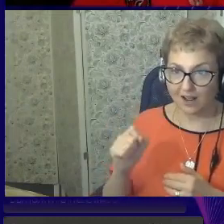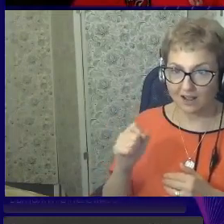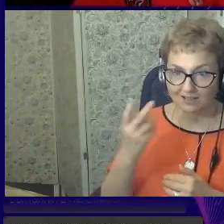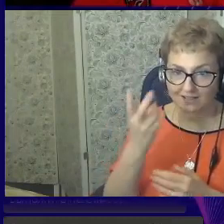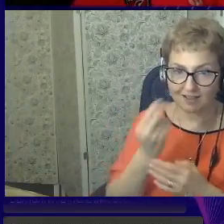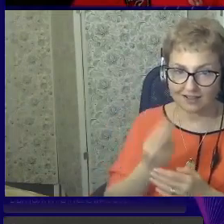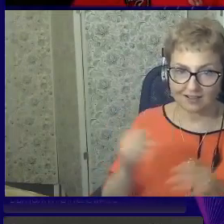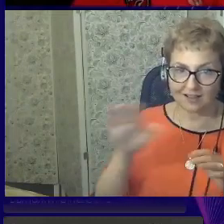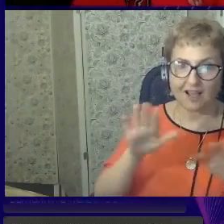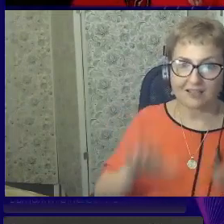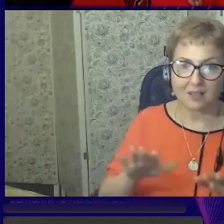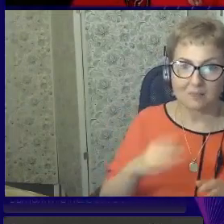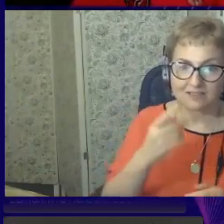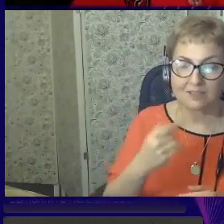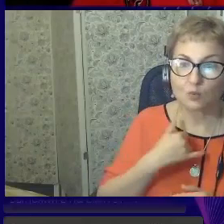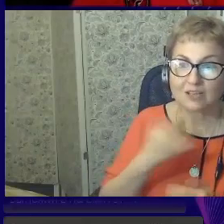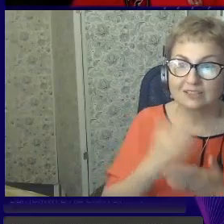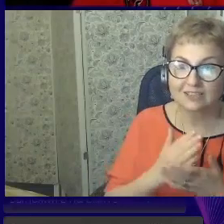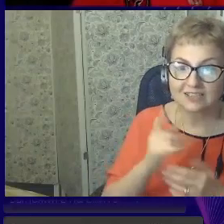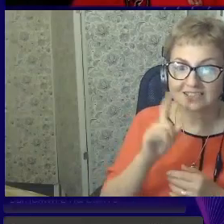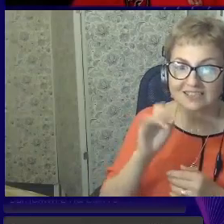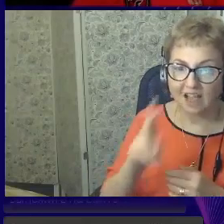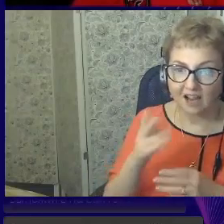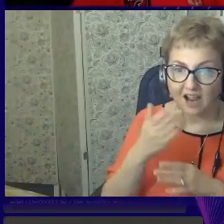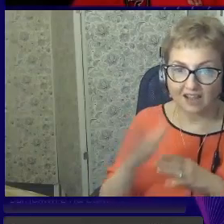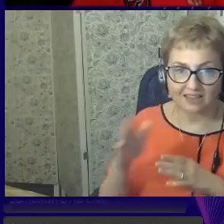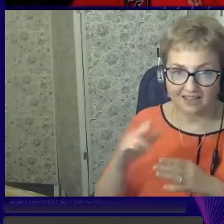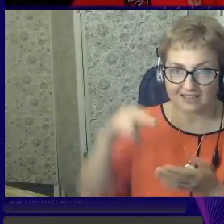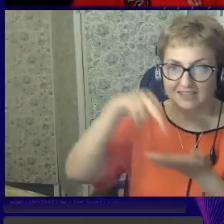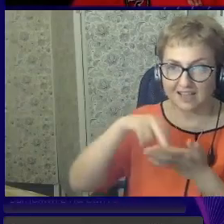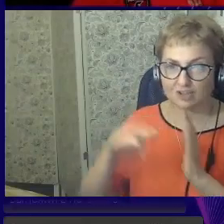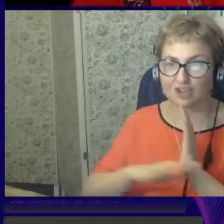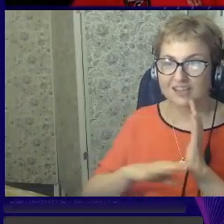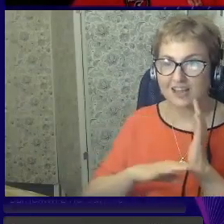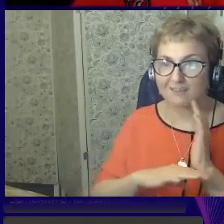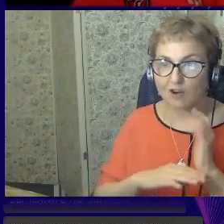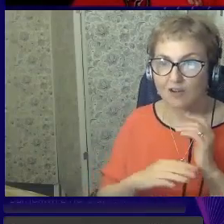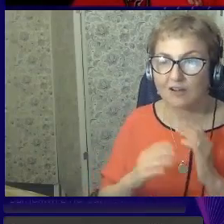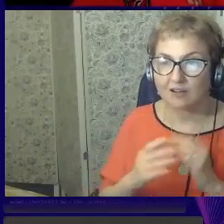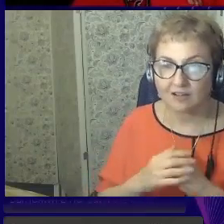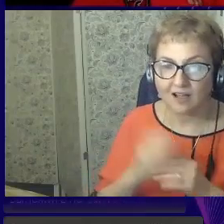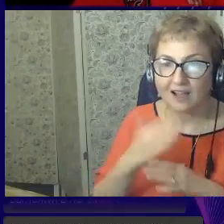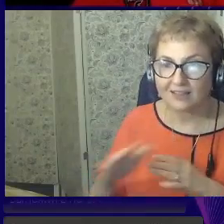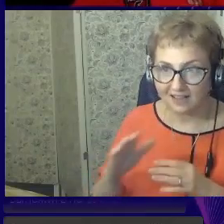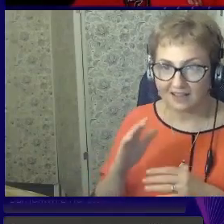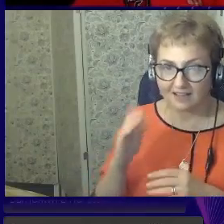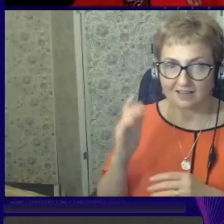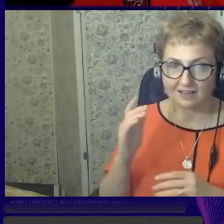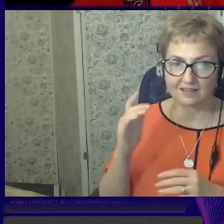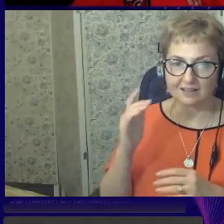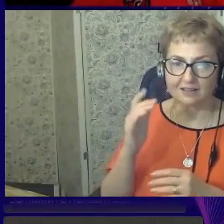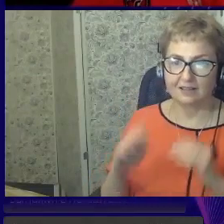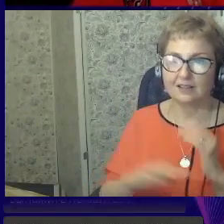вот она гора на местности. У нас есть знак отдельно стоящего дерева. Так, сейчас я возьму. Отдельно стоящего